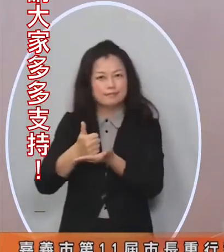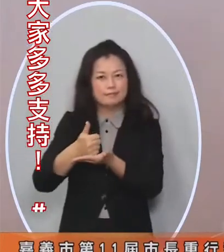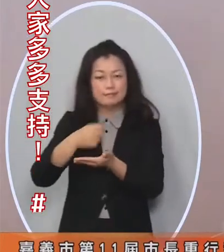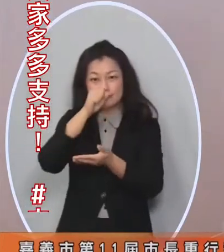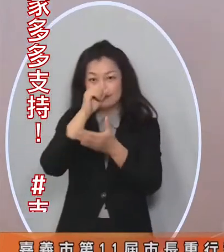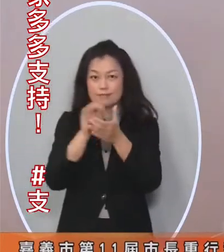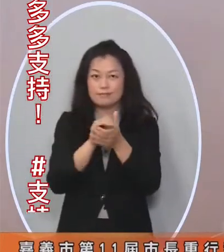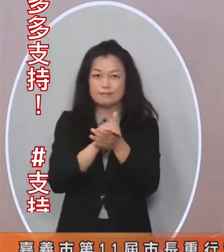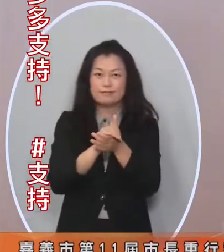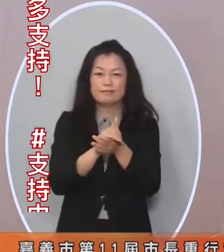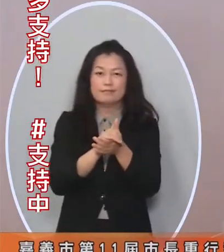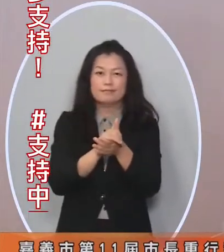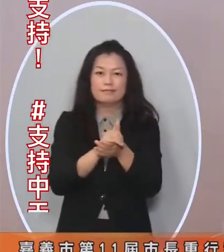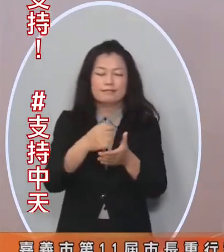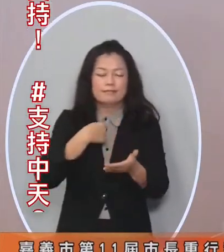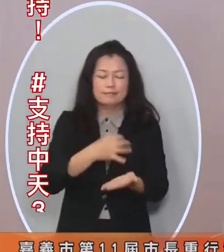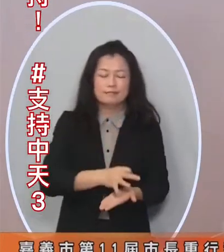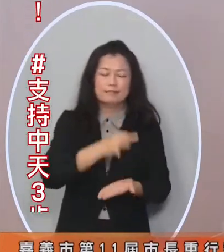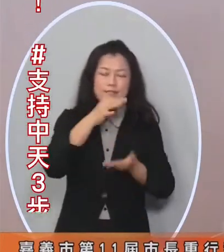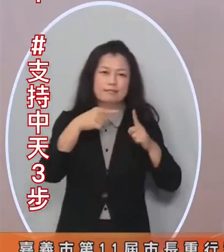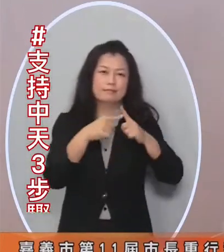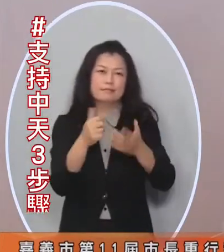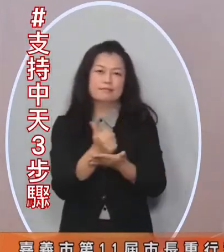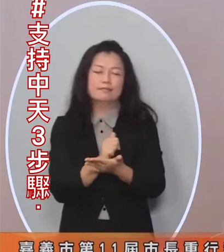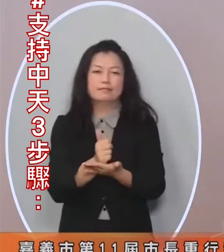友外地记哈，我的贵人哈